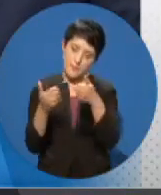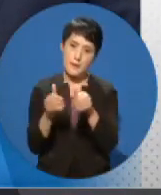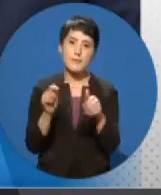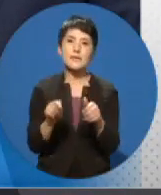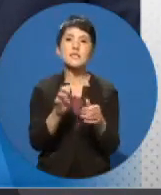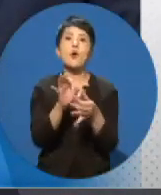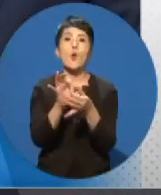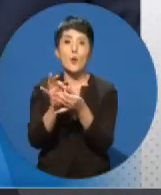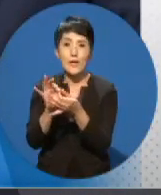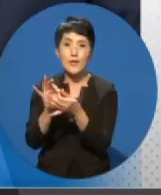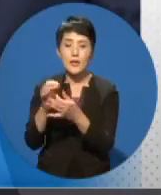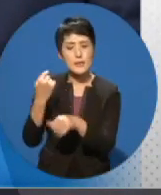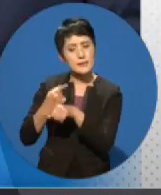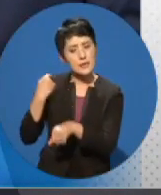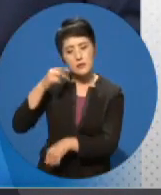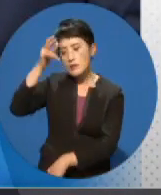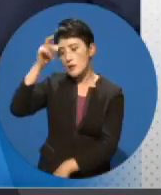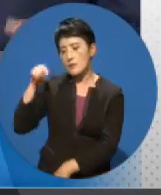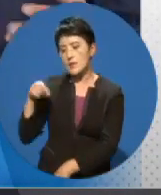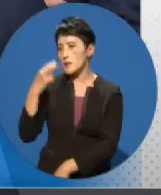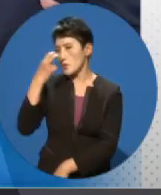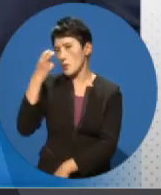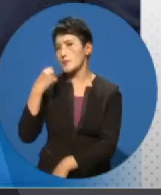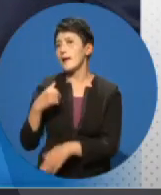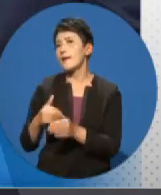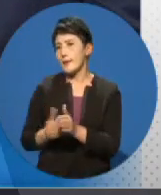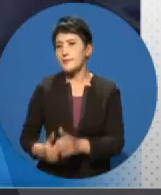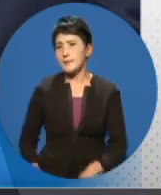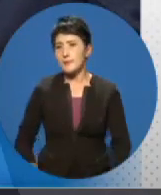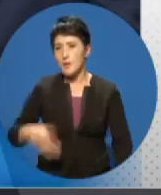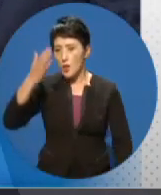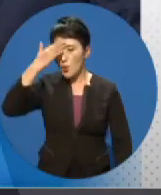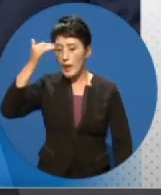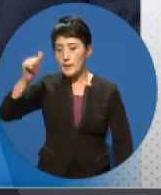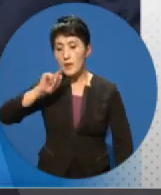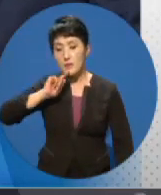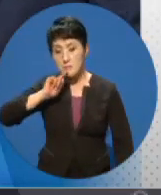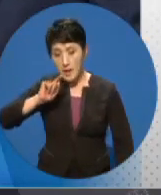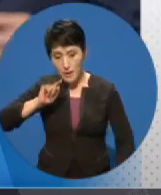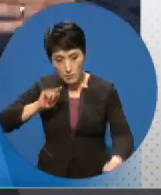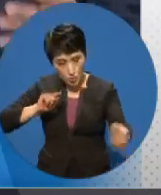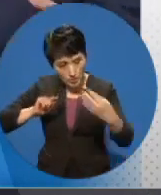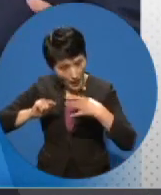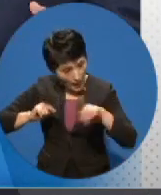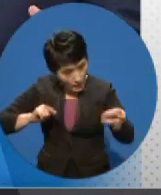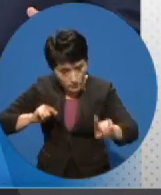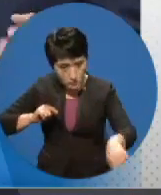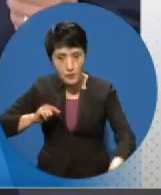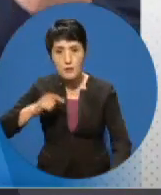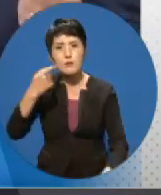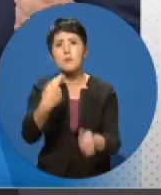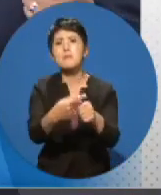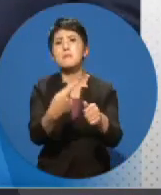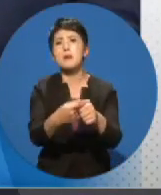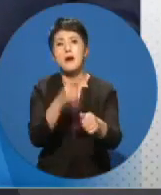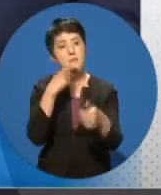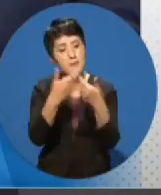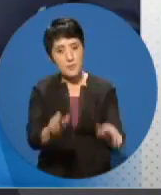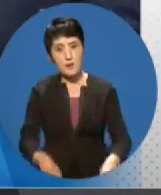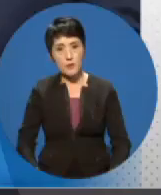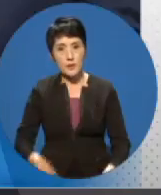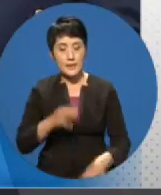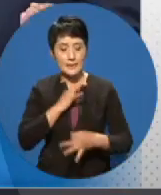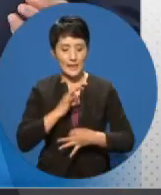조사를 했다고 합니다. 어떤 내용이냐고 하면은 뭐 회장이 말을 하는데 왜 너는 말을 안 하냐 하면서 욕설을 했고요. 단추가 왜 풀어져